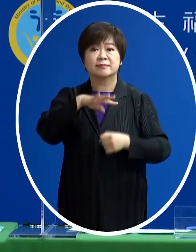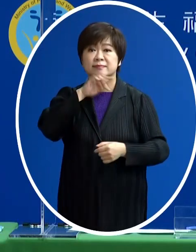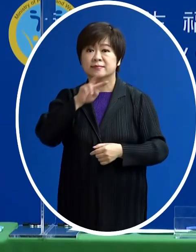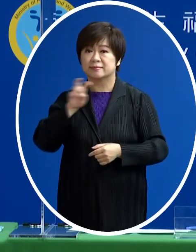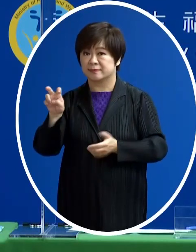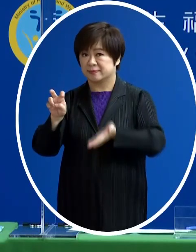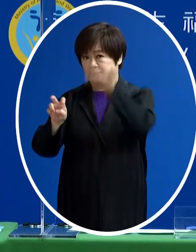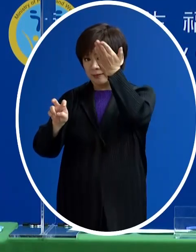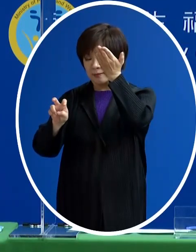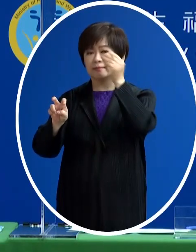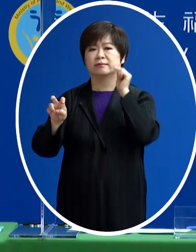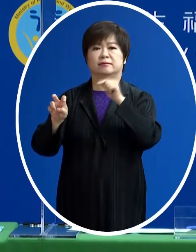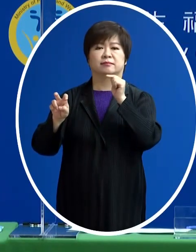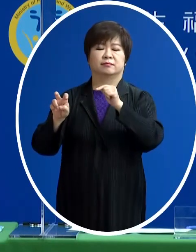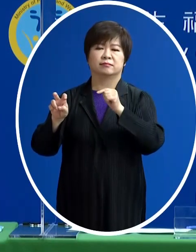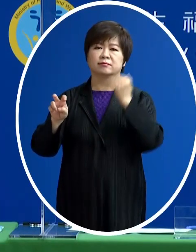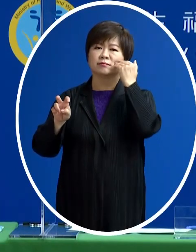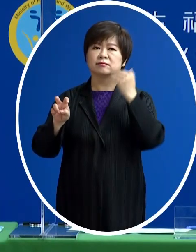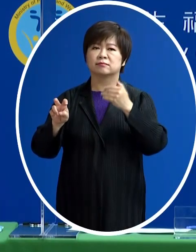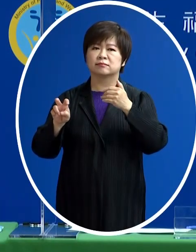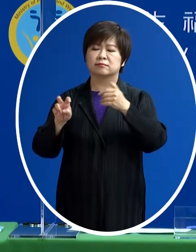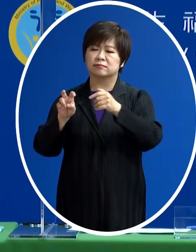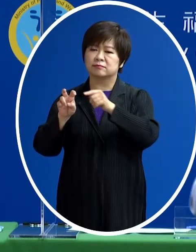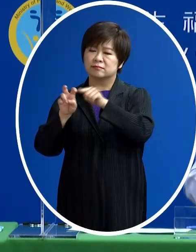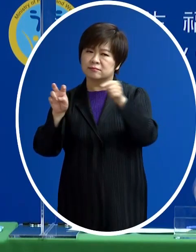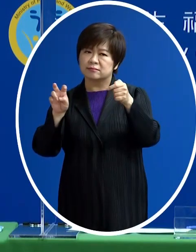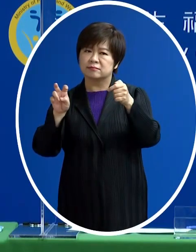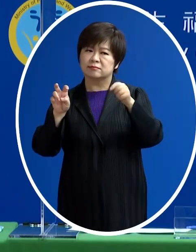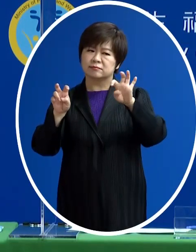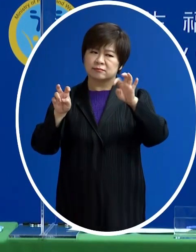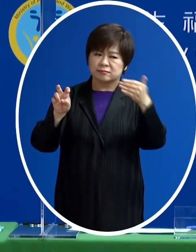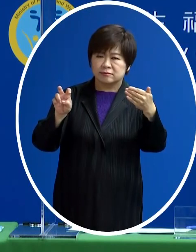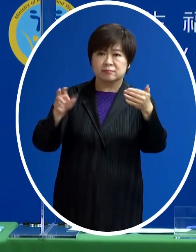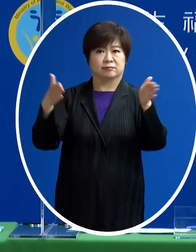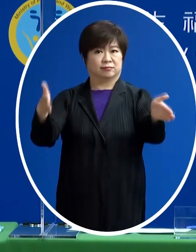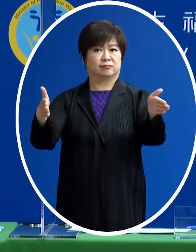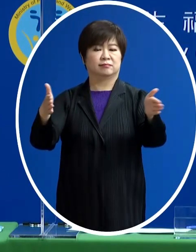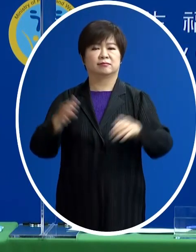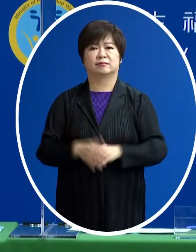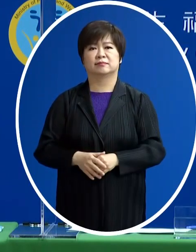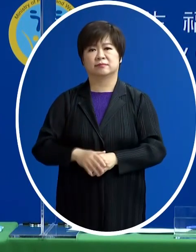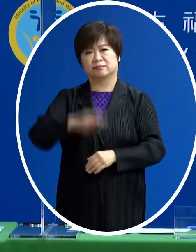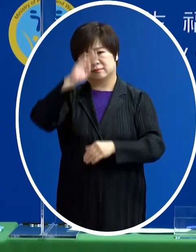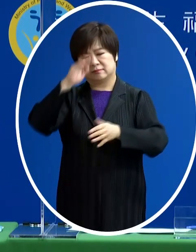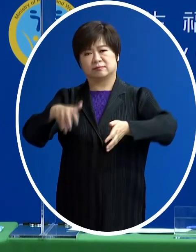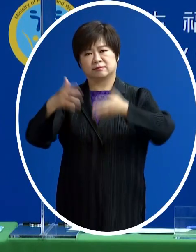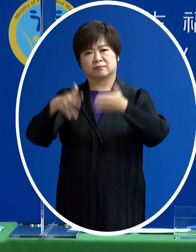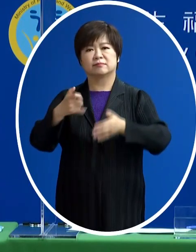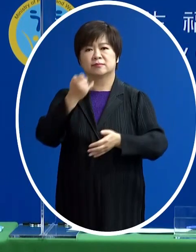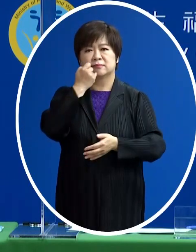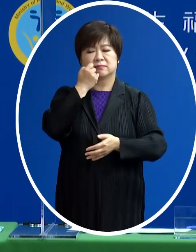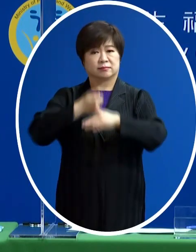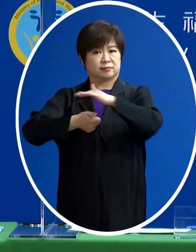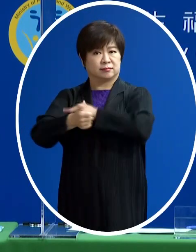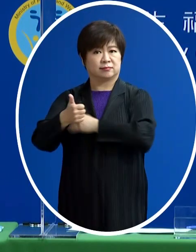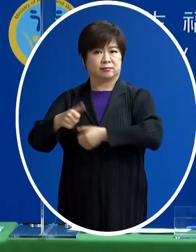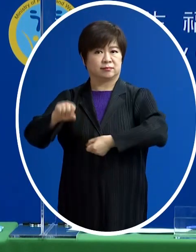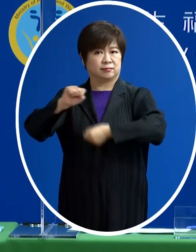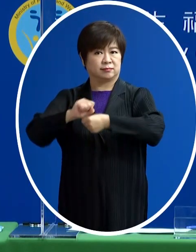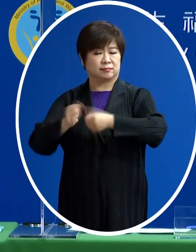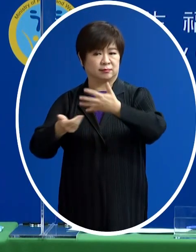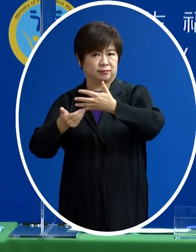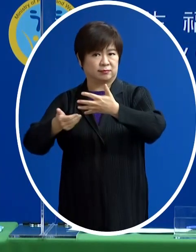20岁以上那个未满50岁，就是从20到49岁我们会作为这个轻症分流到我们的加强版集检